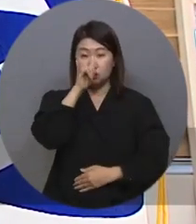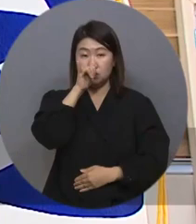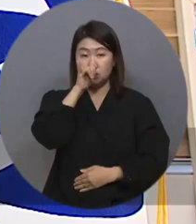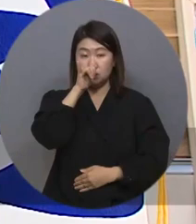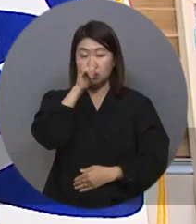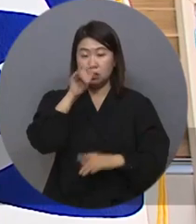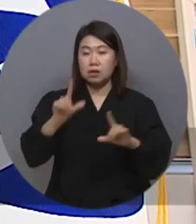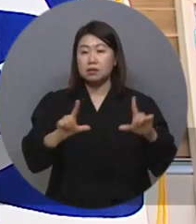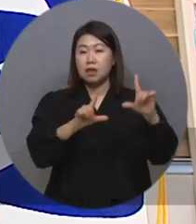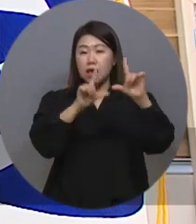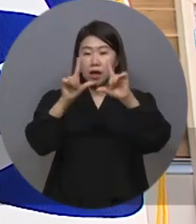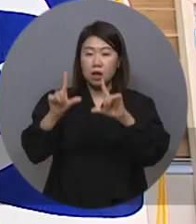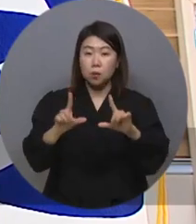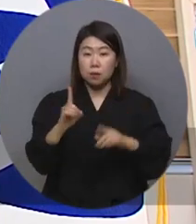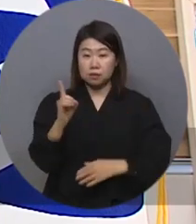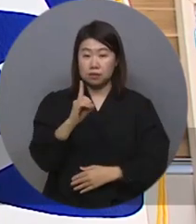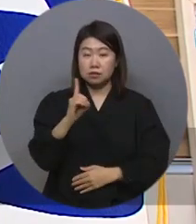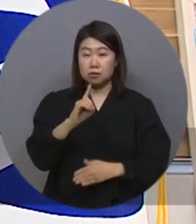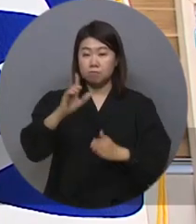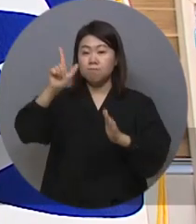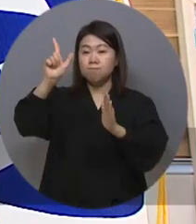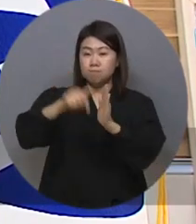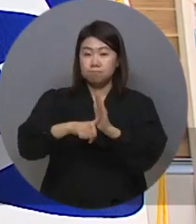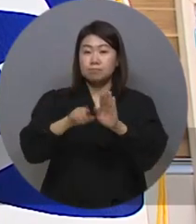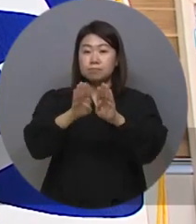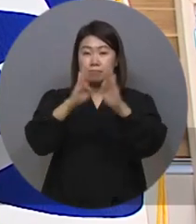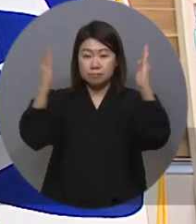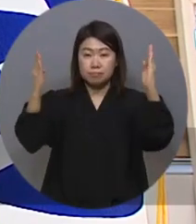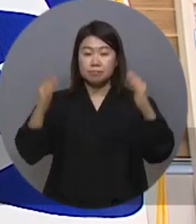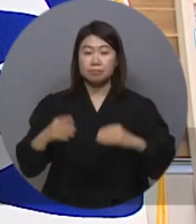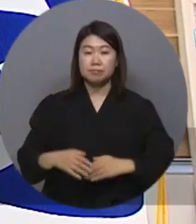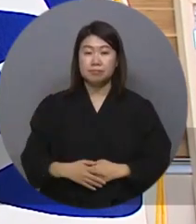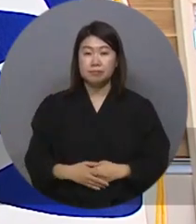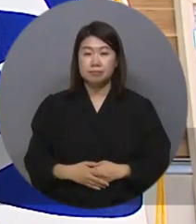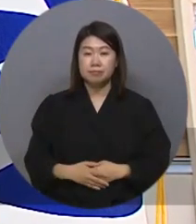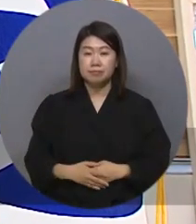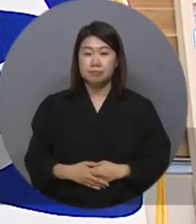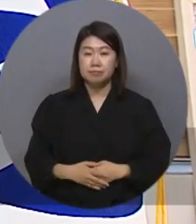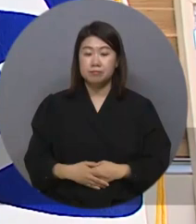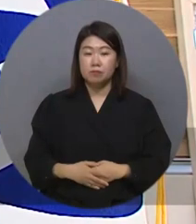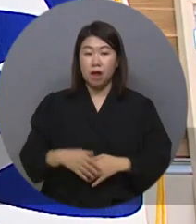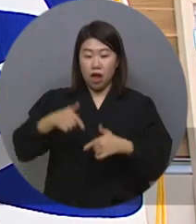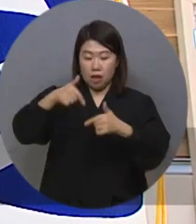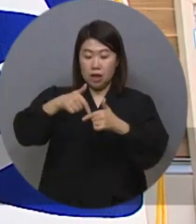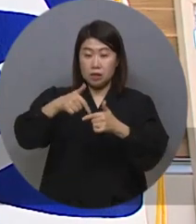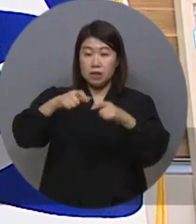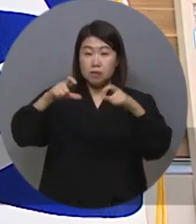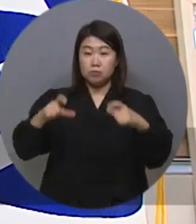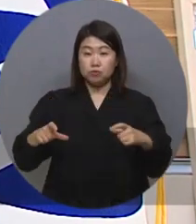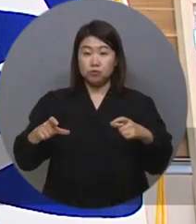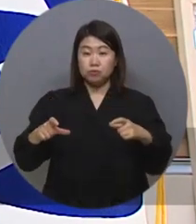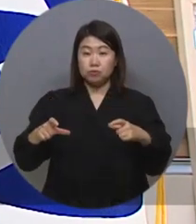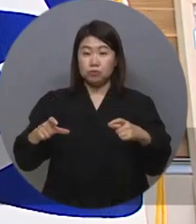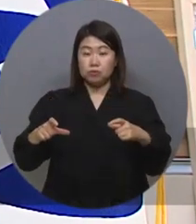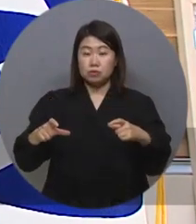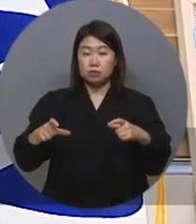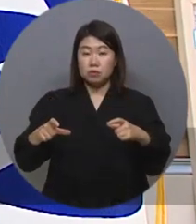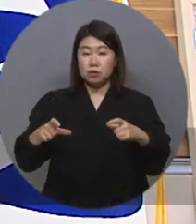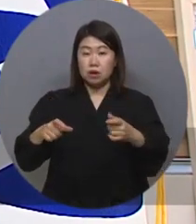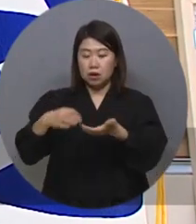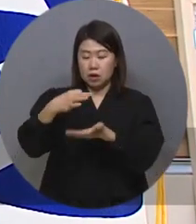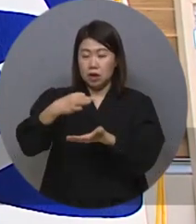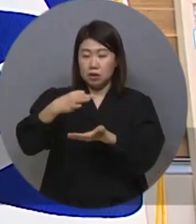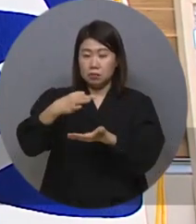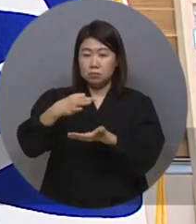그 생활 그 디지털 시대를 열겠습니다. 강남구가 사실 그 빈부